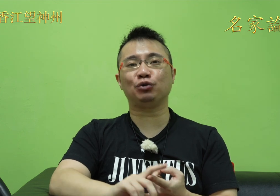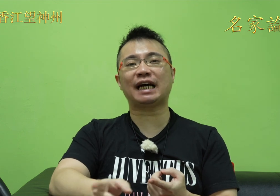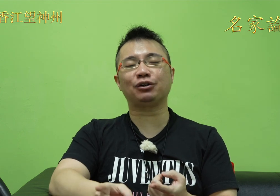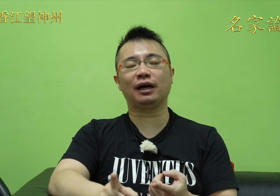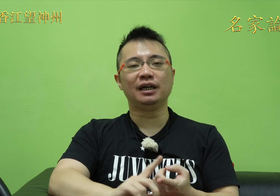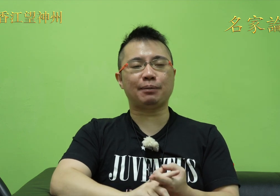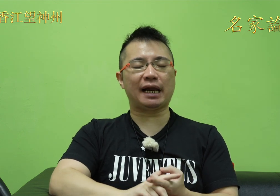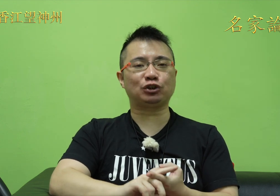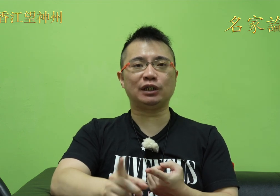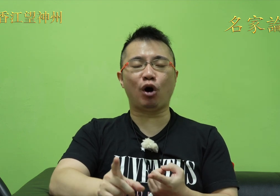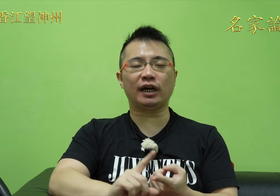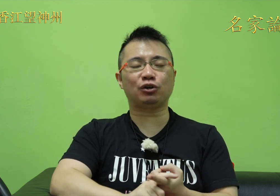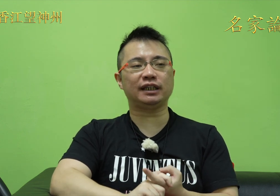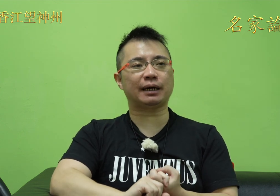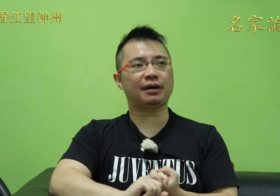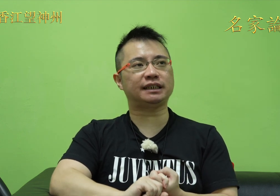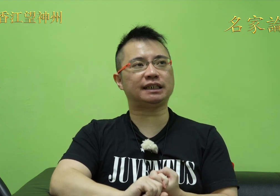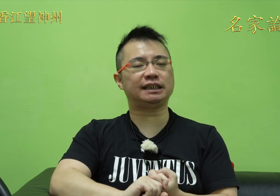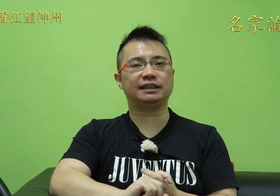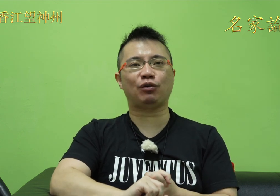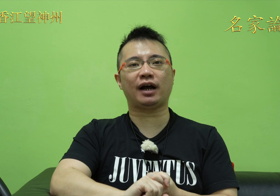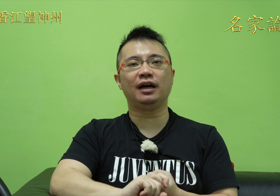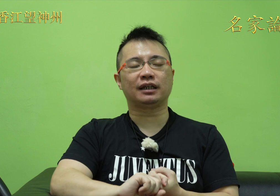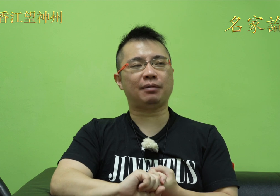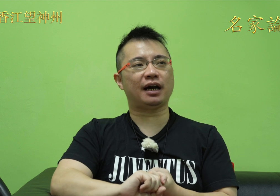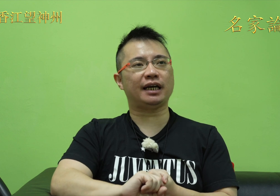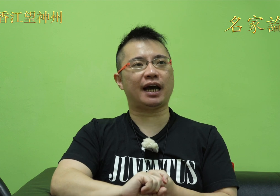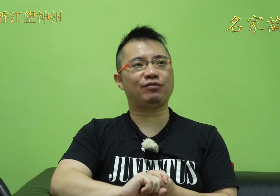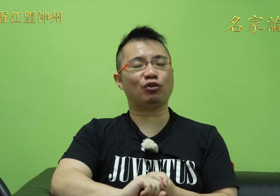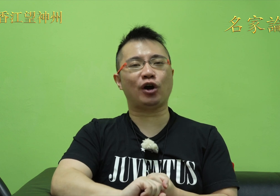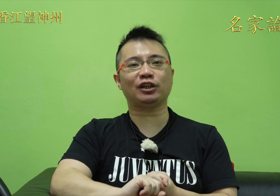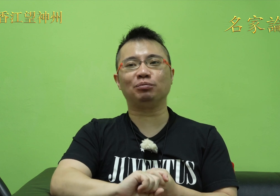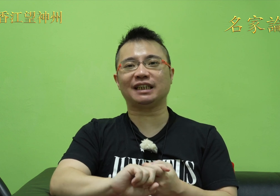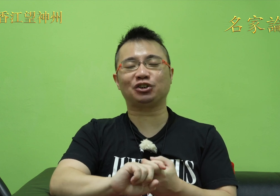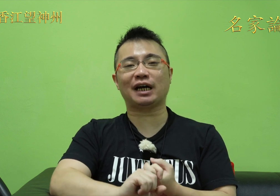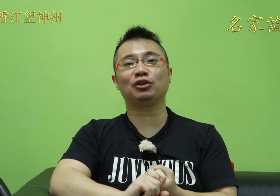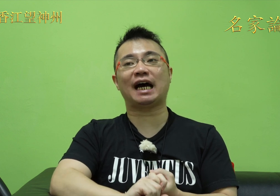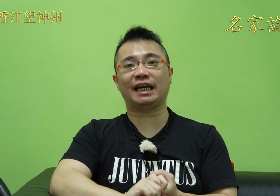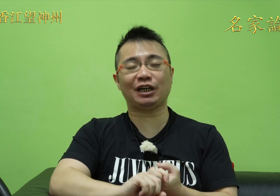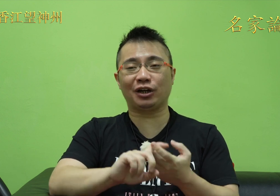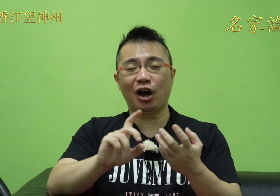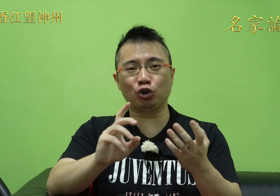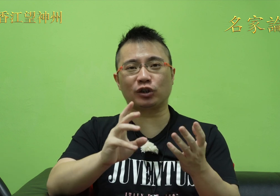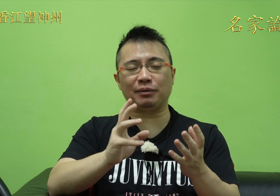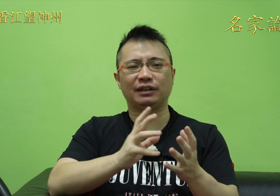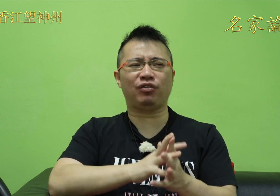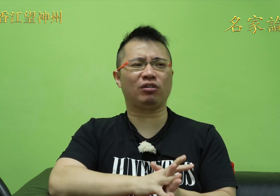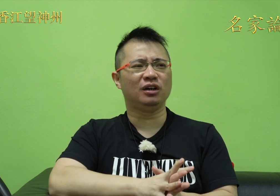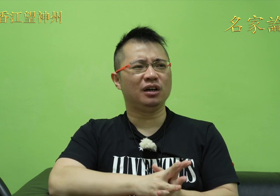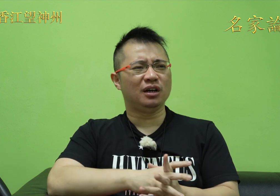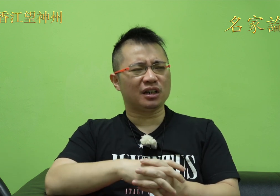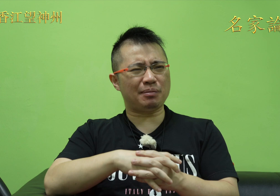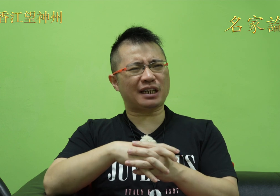可能即係會跟噶啦。咁啊你仲要喎，你嗰啲咁嘅即係之前就話啦，咁啊你復陽咧都唔使再家居隔離，即係去到咁嘅情